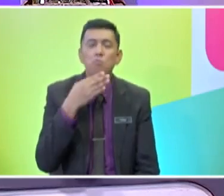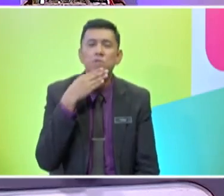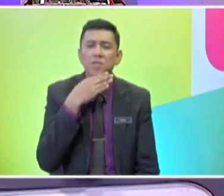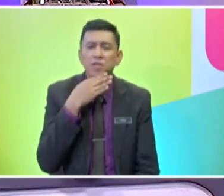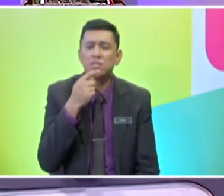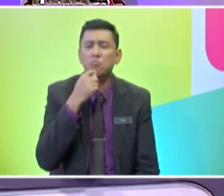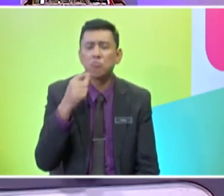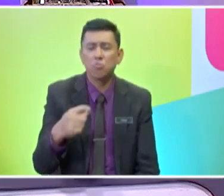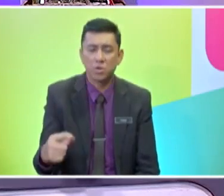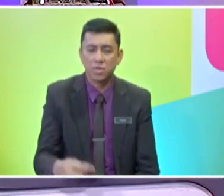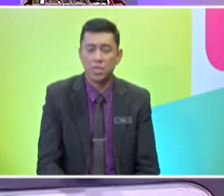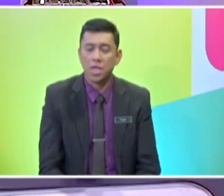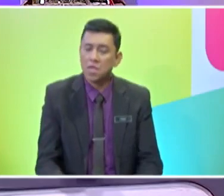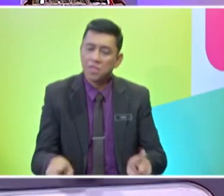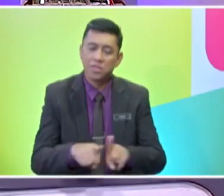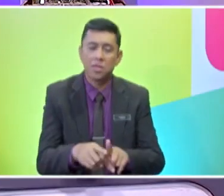tua